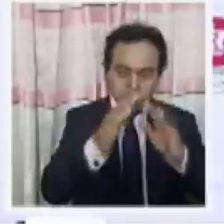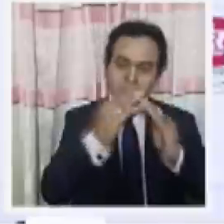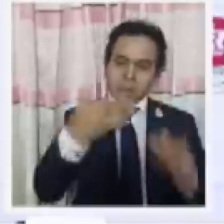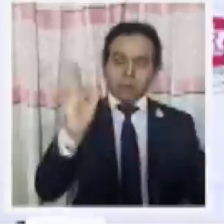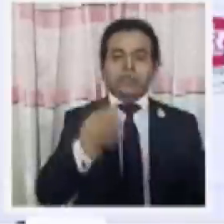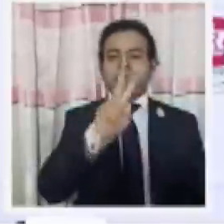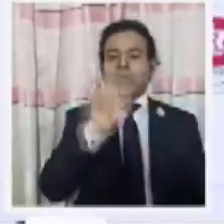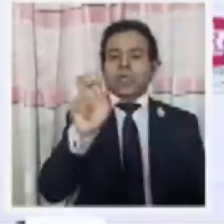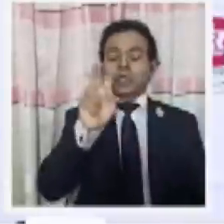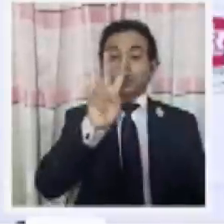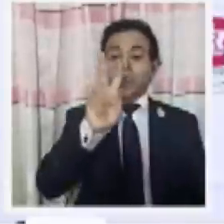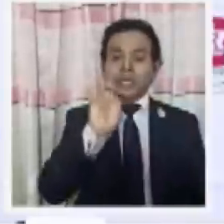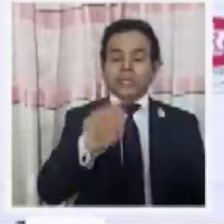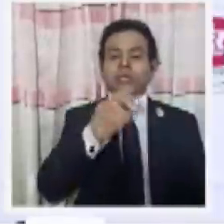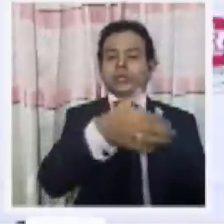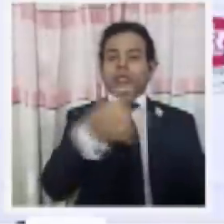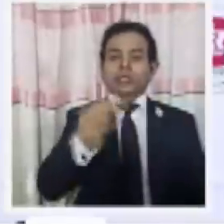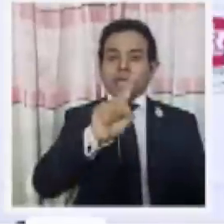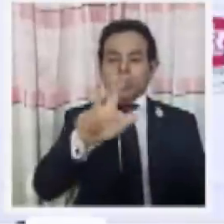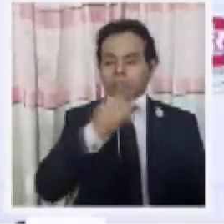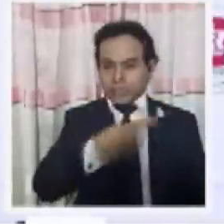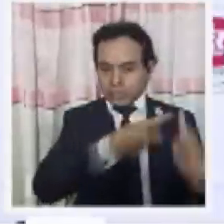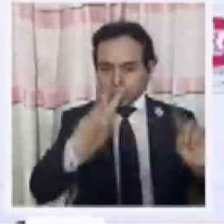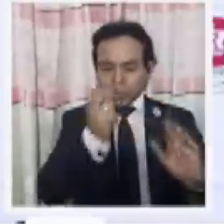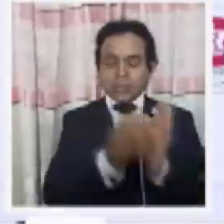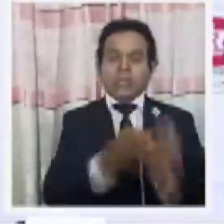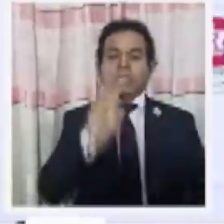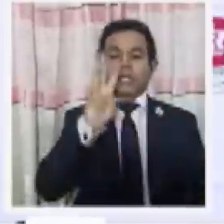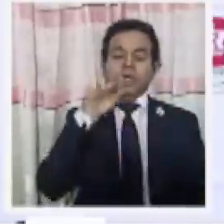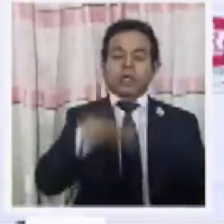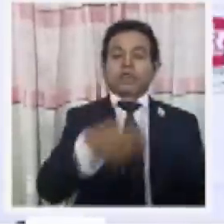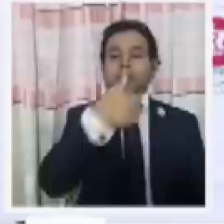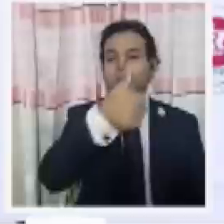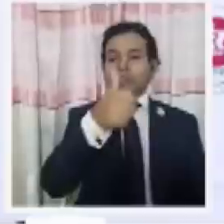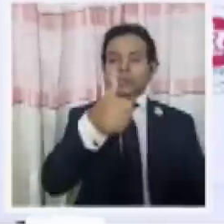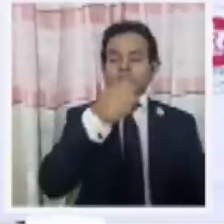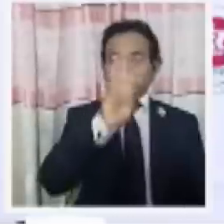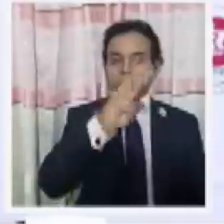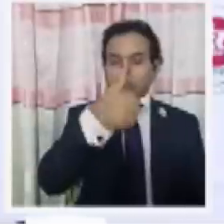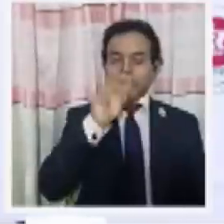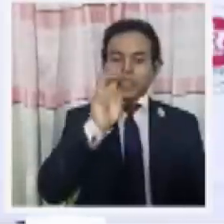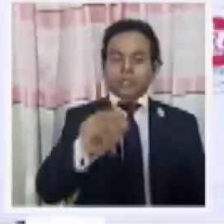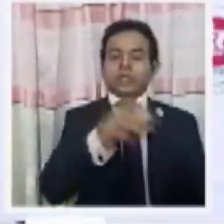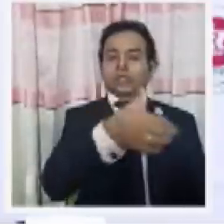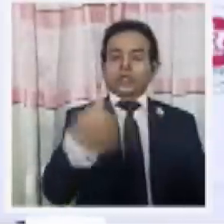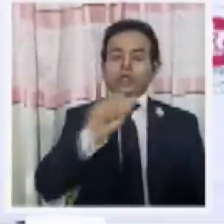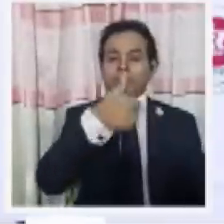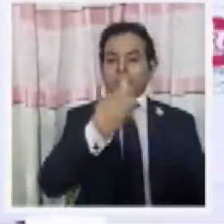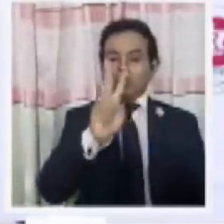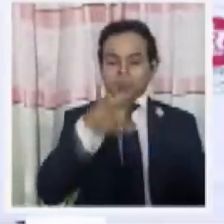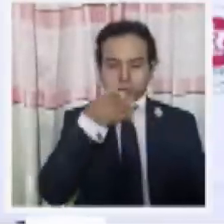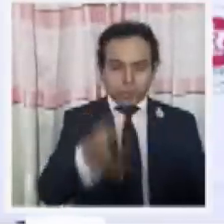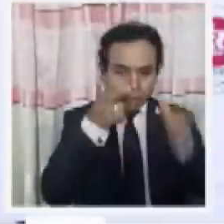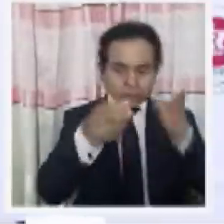পর্যন্ত কোয়ারেন্টাইন 398,305 জন। 24 ঘন্টায় কোয়ারেন্টাইন থেকে ছাড় পেয়েছেন 2,618 জন এবং